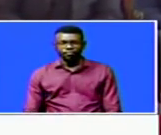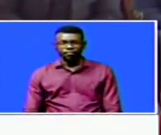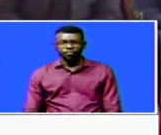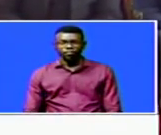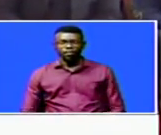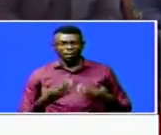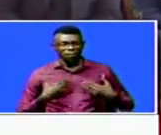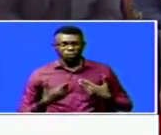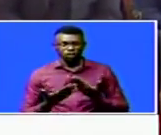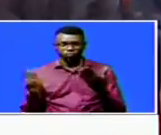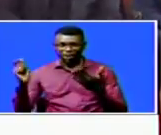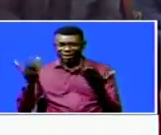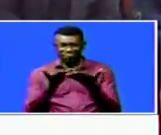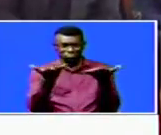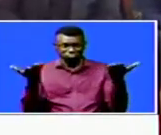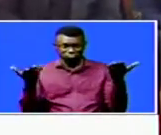wananchi wenzangu,